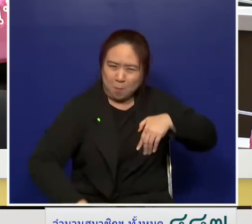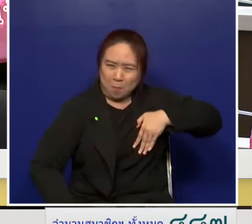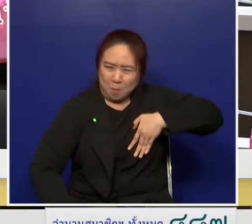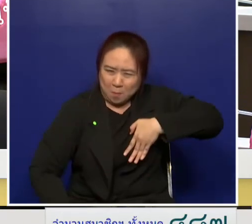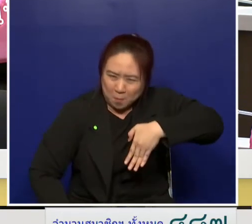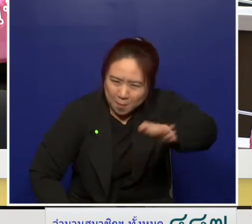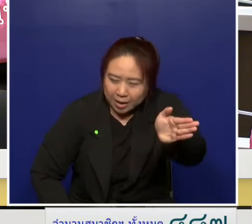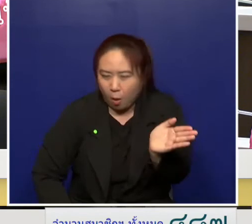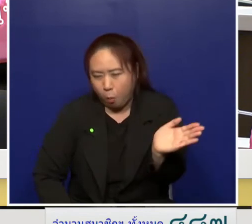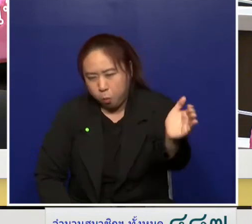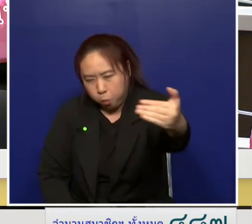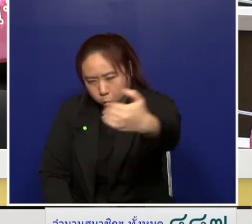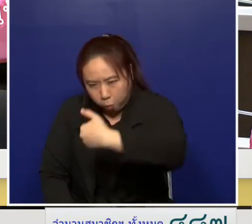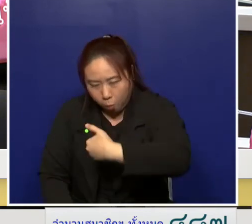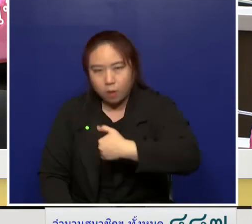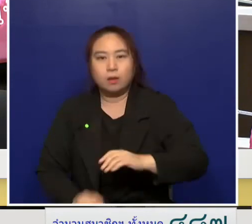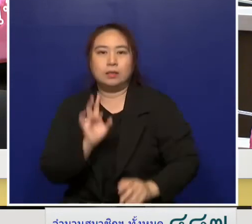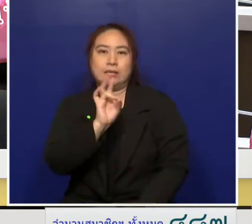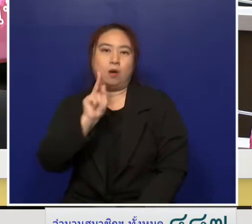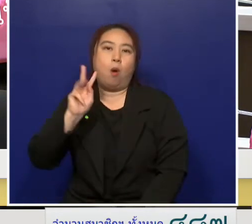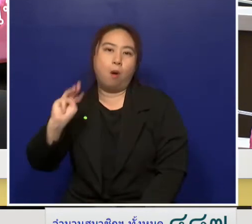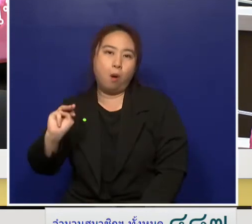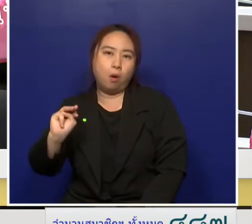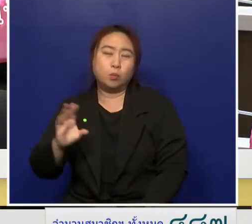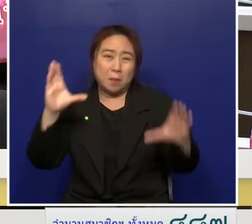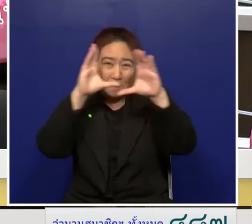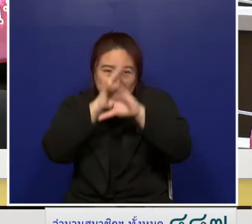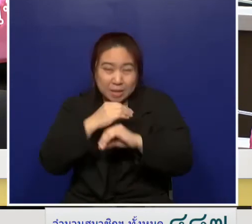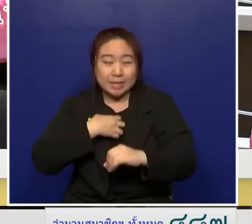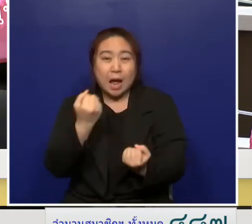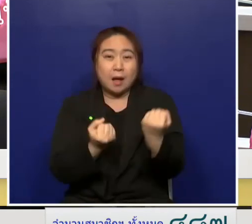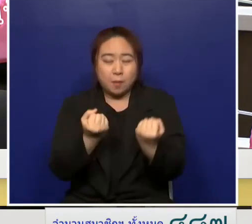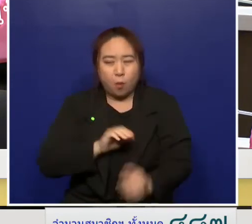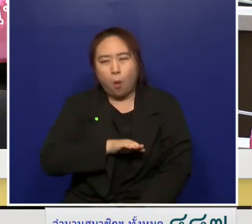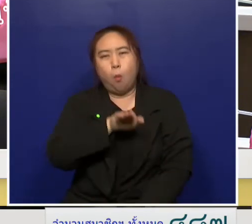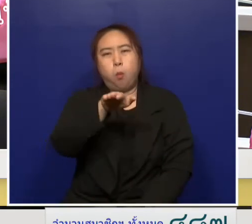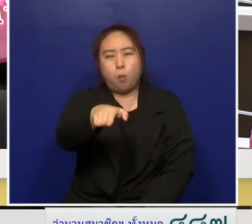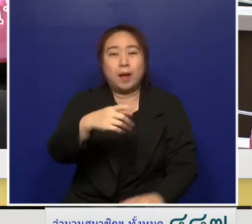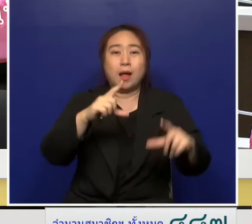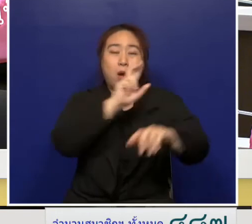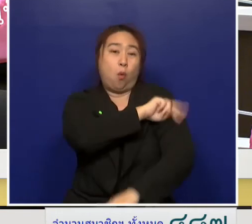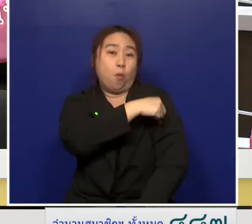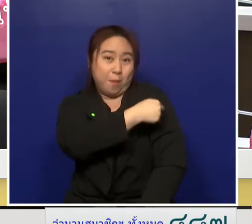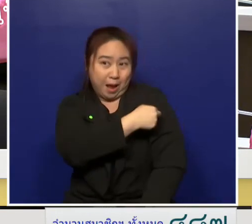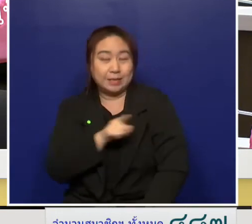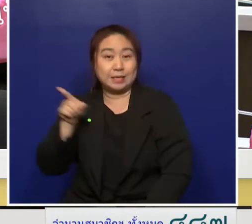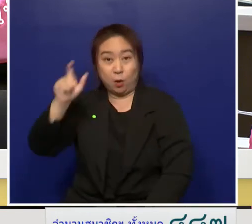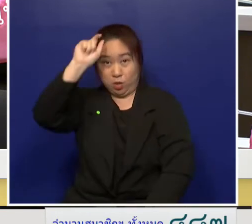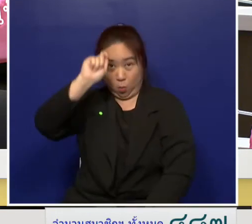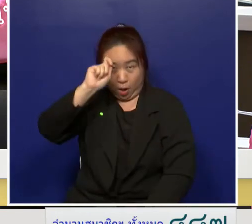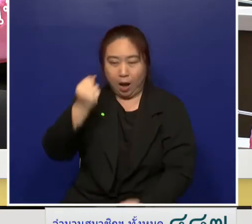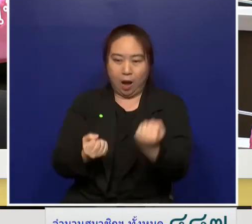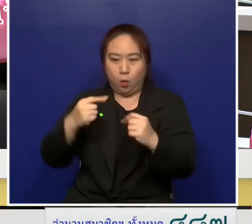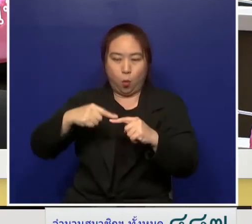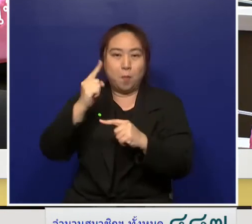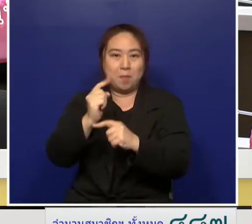กลางคืนเวลาเขาจะไปโงพยาบาลท่านวิศวัจราจรนี้นะคะเขามีรถเบ้ค่ทานค่ะแล้วพี่